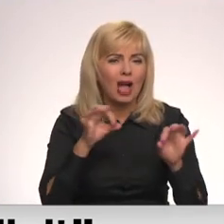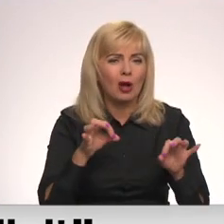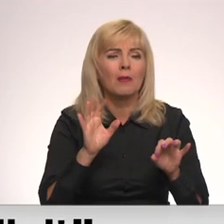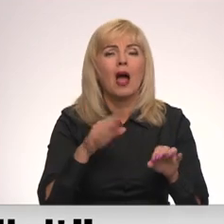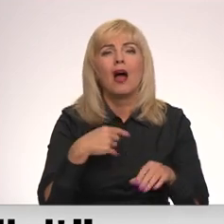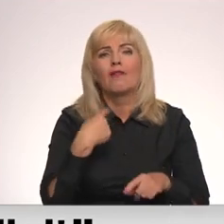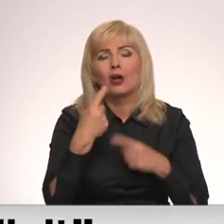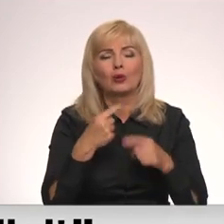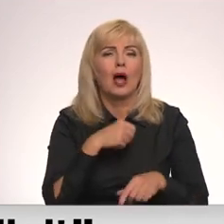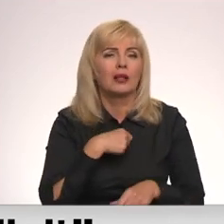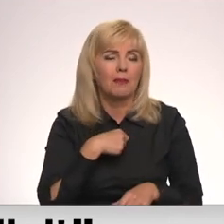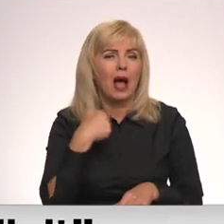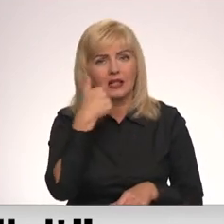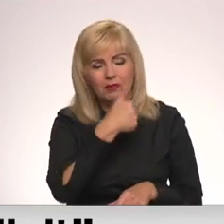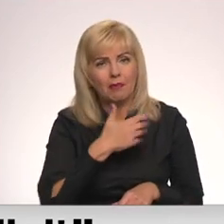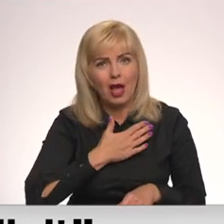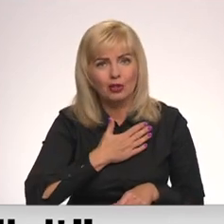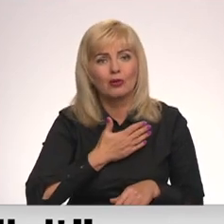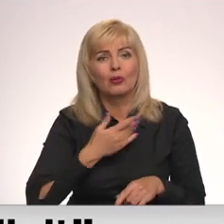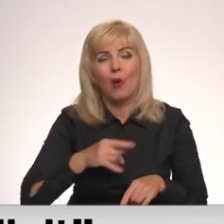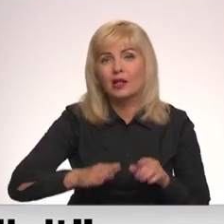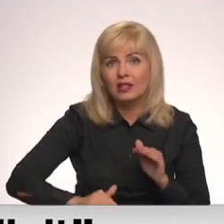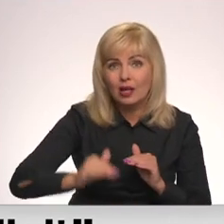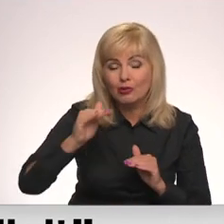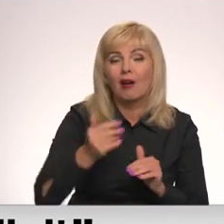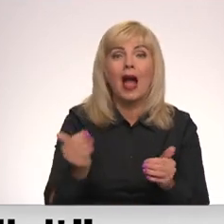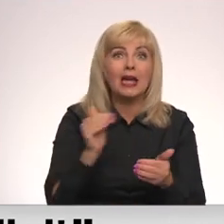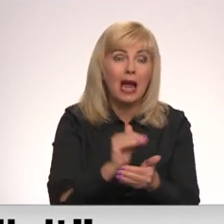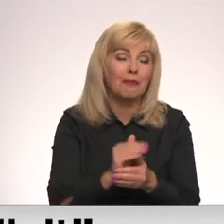sevi personīgi, tas ir no manas dzimšanas, kā jau es iepazinu šo vietu.